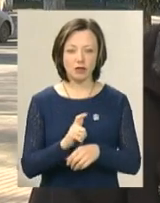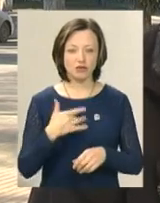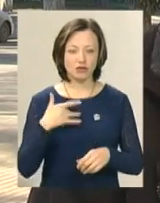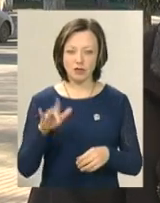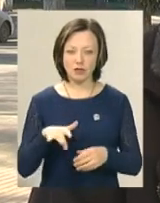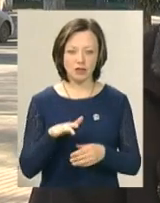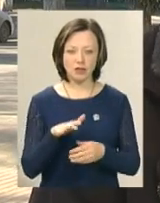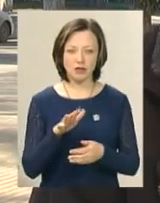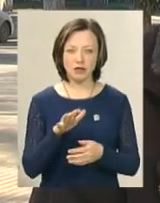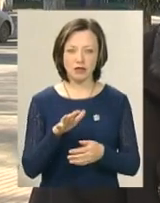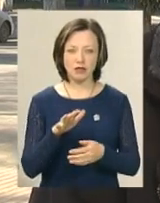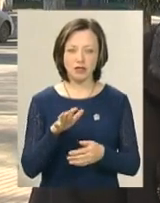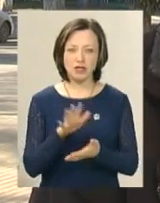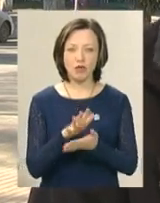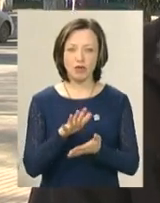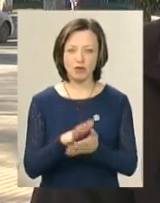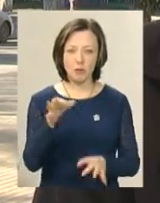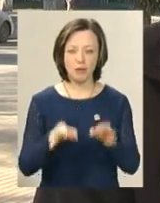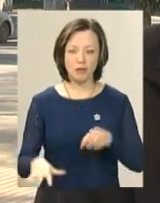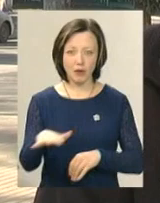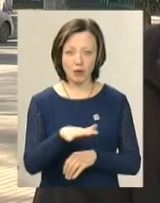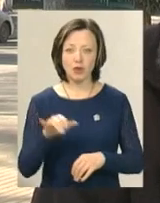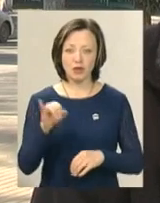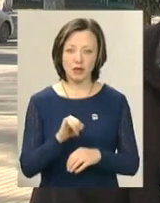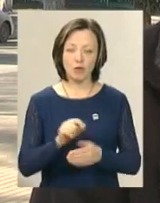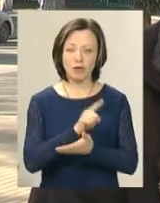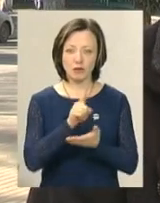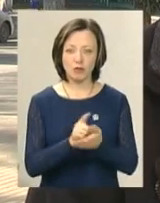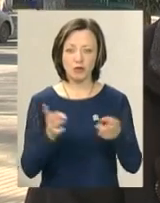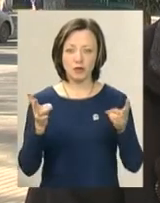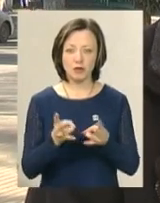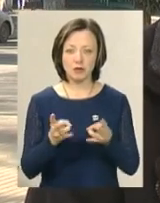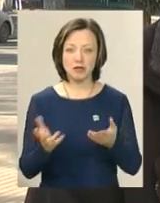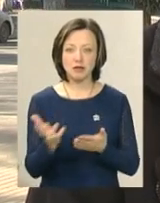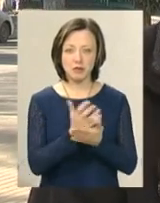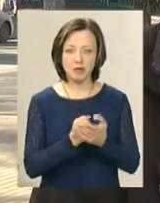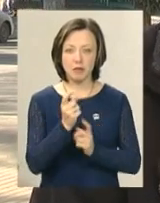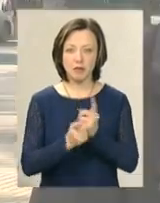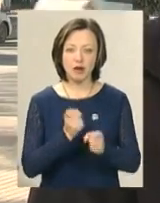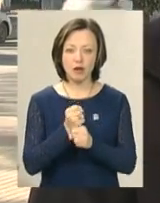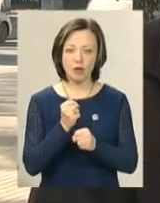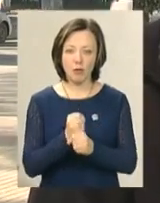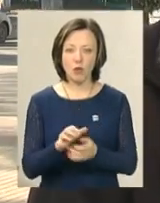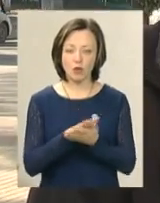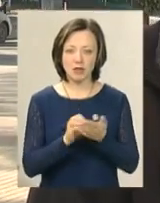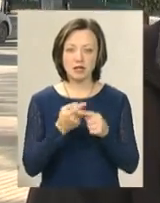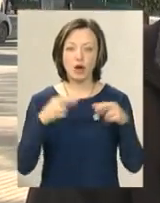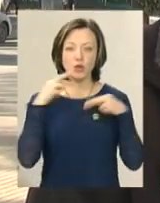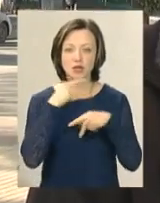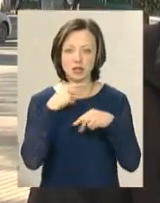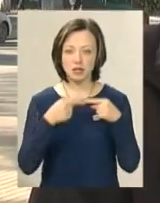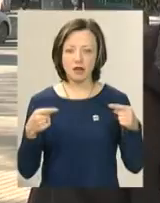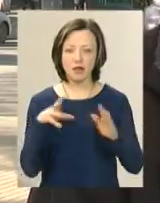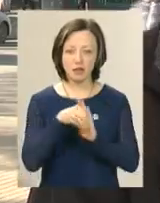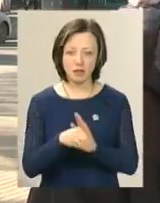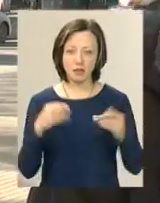забруднюючих навколишнього природного середовища. І з ним обов'язково потрібен збір, переробка, утилізація. Це токсичні речовини, там є